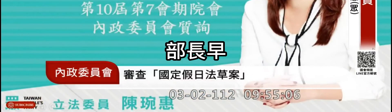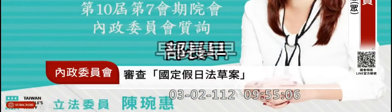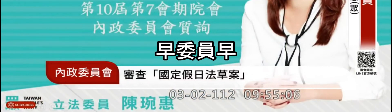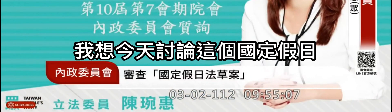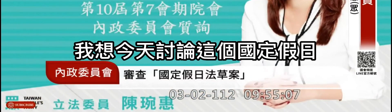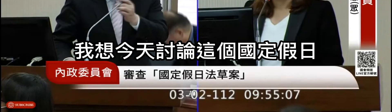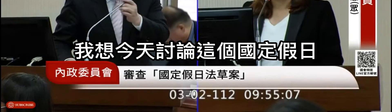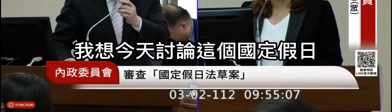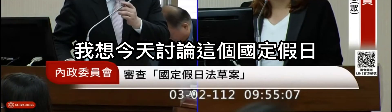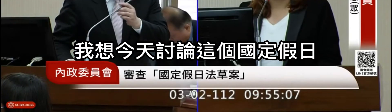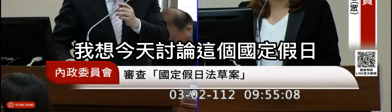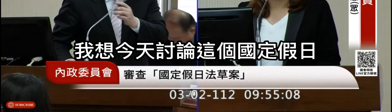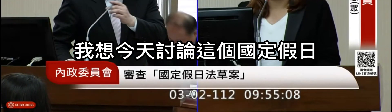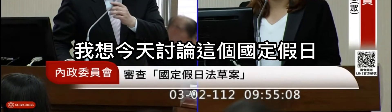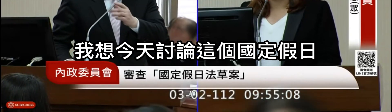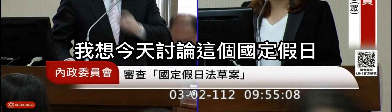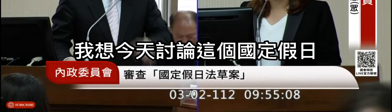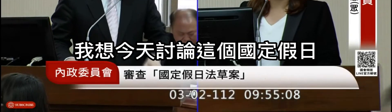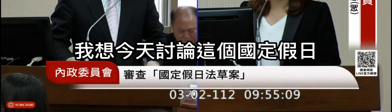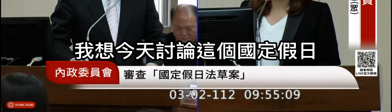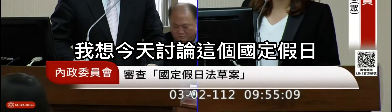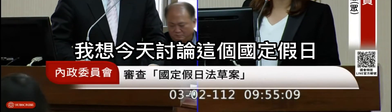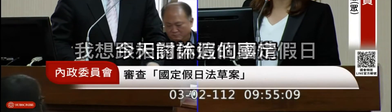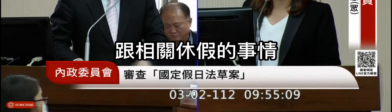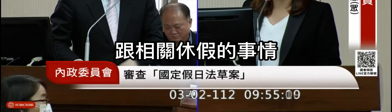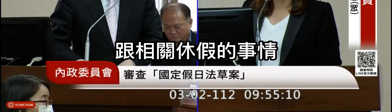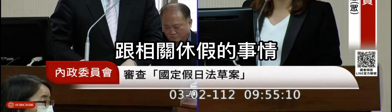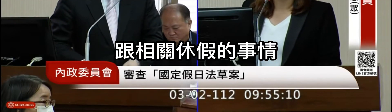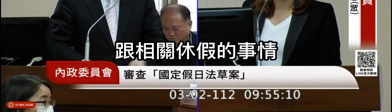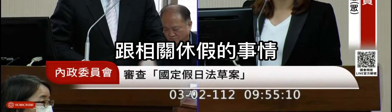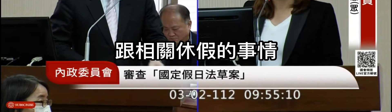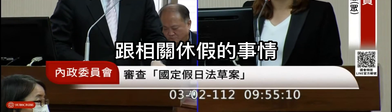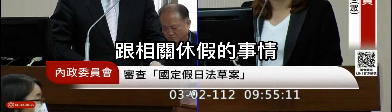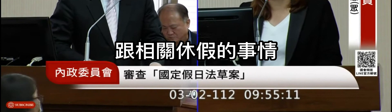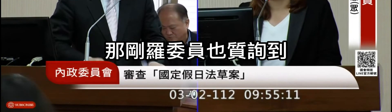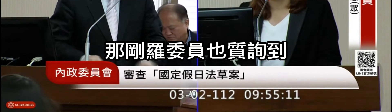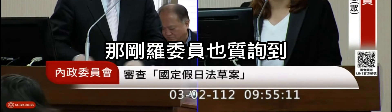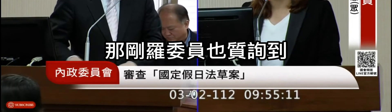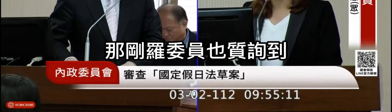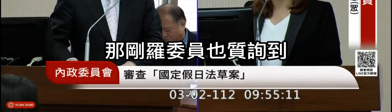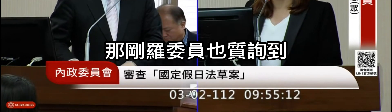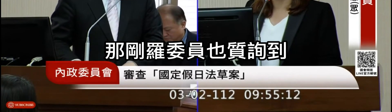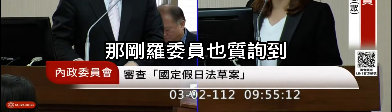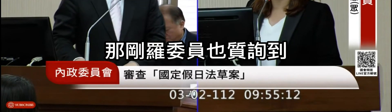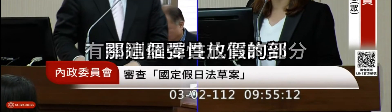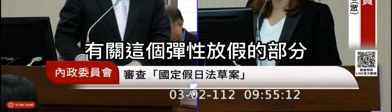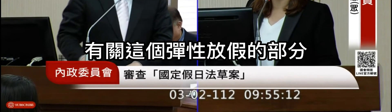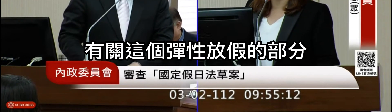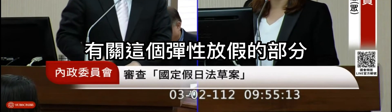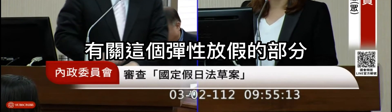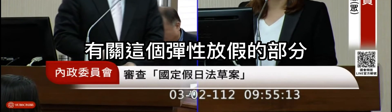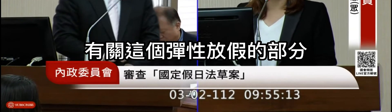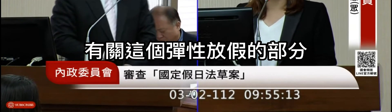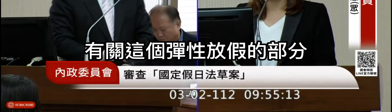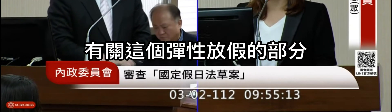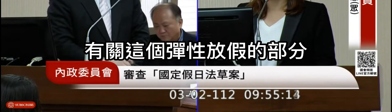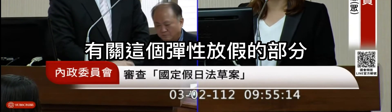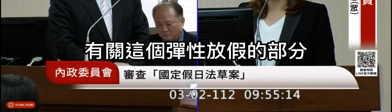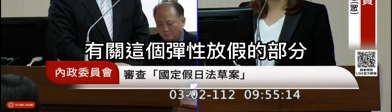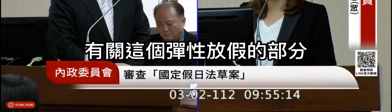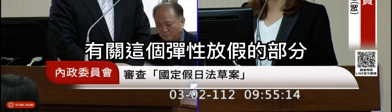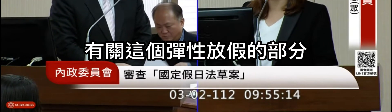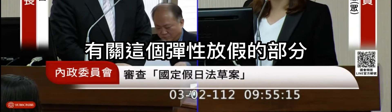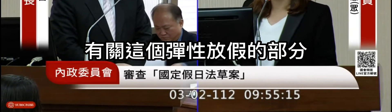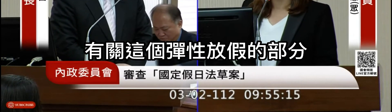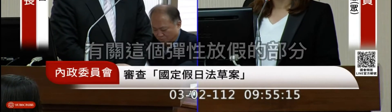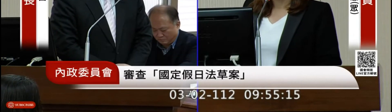部长早哈， 早，委员早。 我想今天讨论这个国定假日跟相关休假的事情。那刚刚罗委员也垂询到有关这个弹性